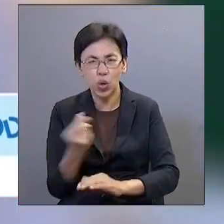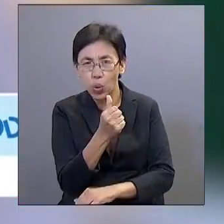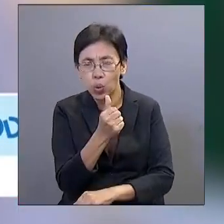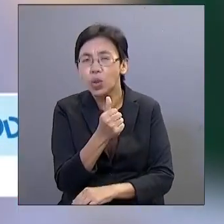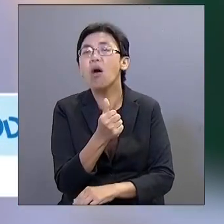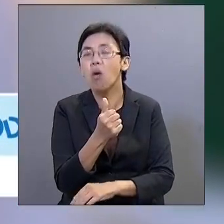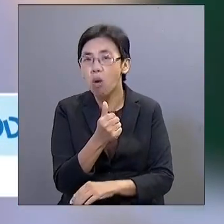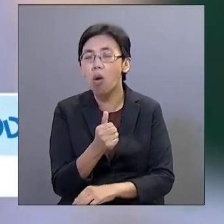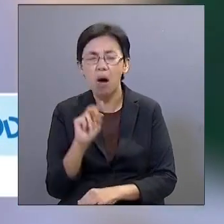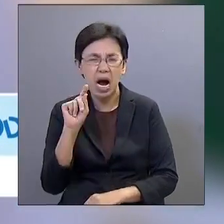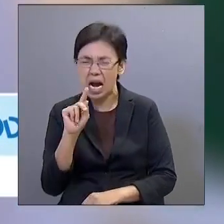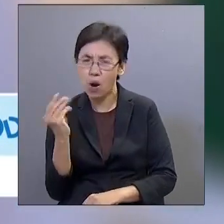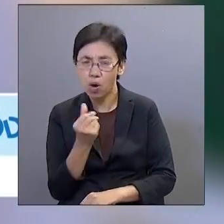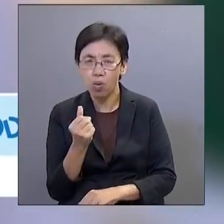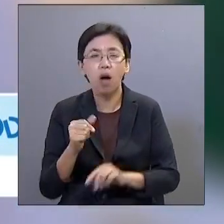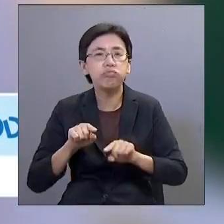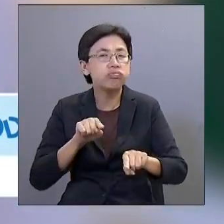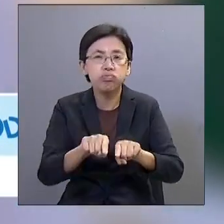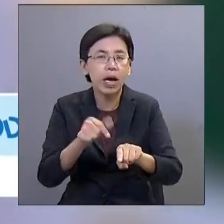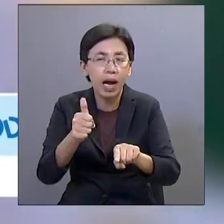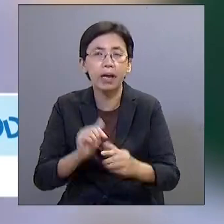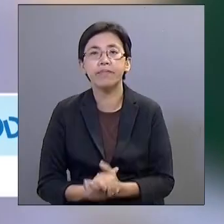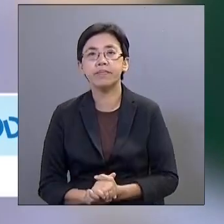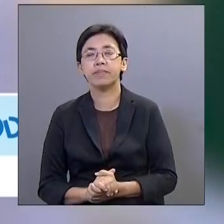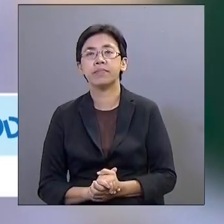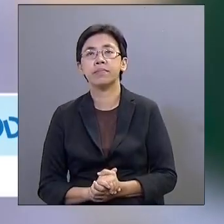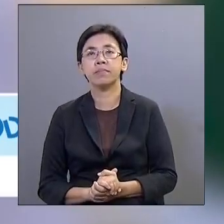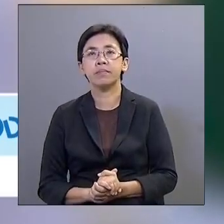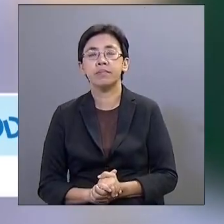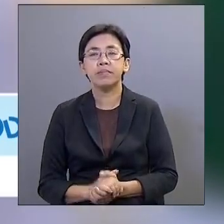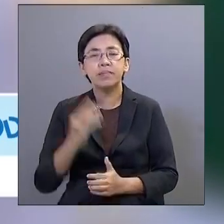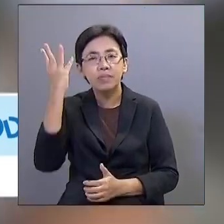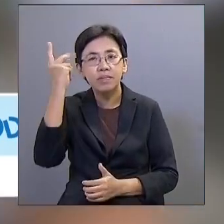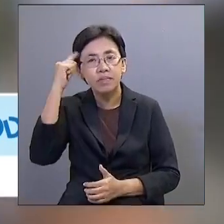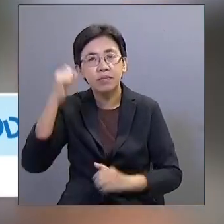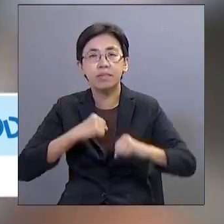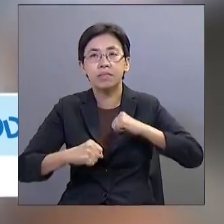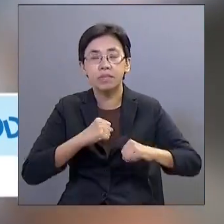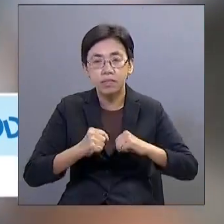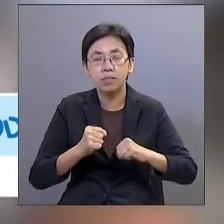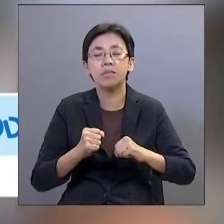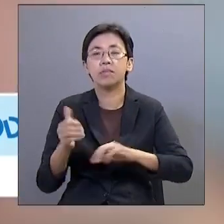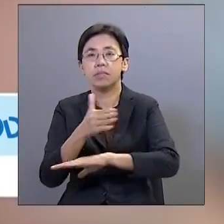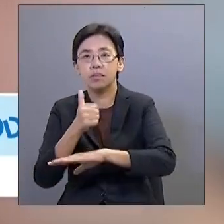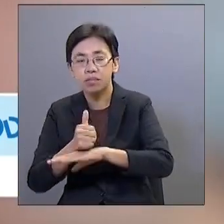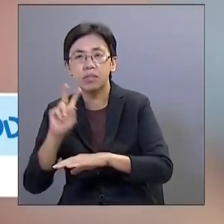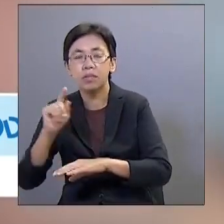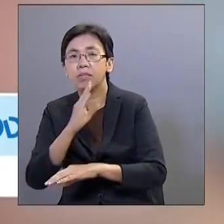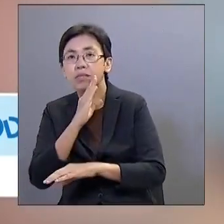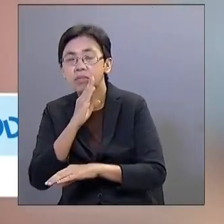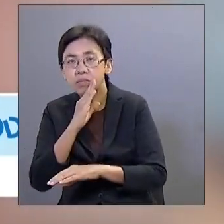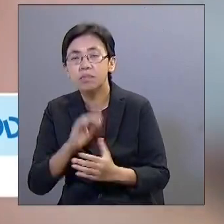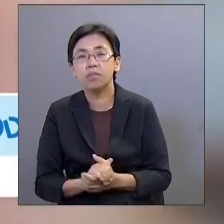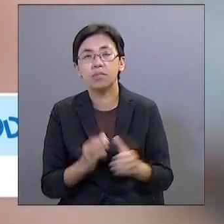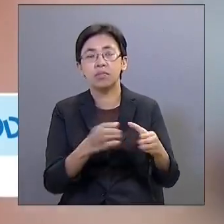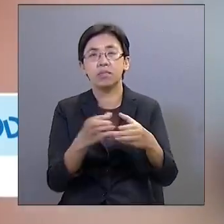วต้องทันกระแสนะครับนอกจากนี้ยังมีการนำเสนอผลงาน TikTok ภายใต้แนวความคิดเยาวชนการเมืองกับข่าวปลอมโดยเยาวชน18ทีมจาก13